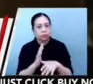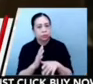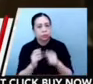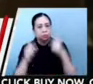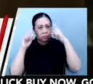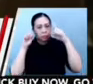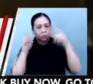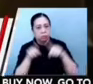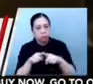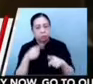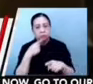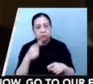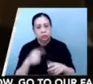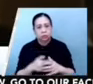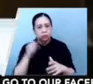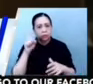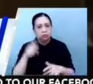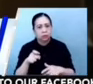natin dapat